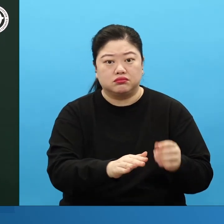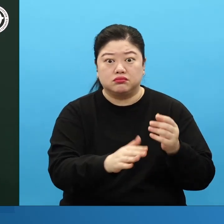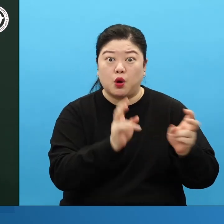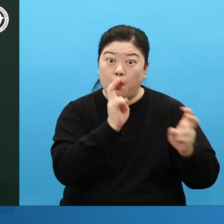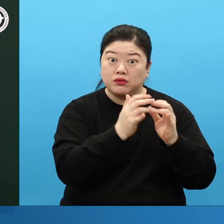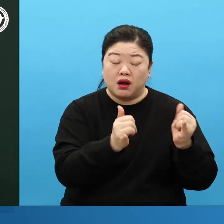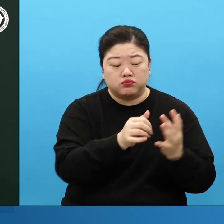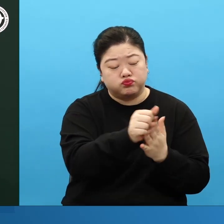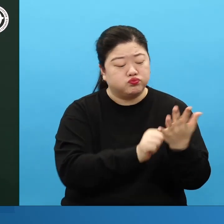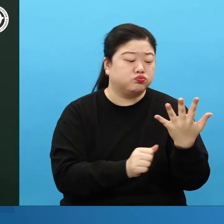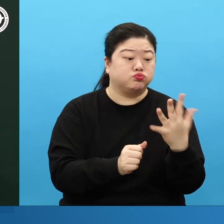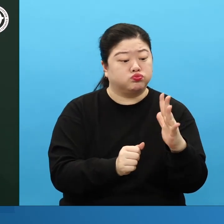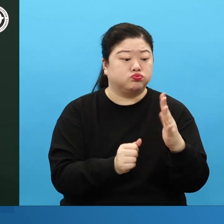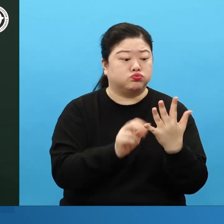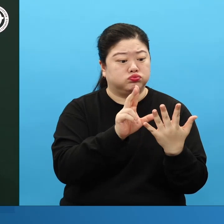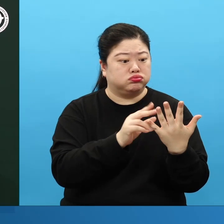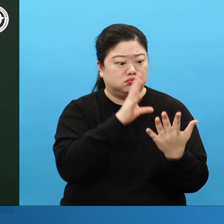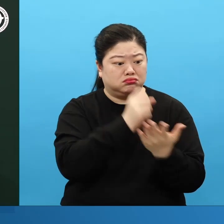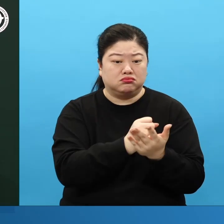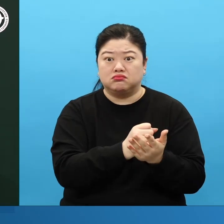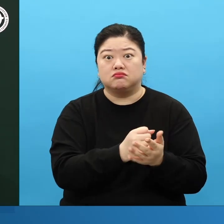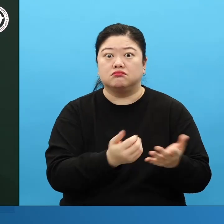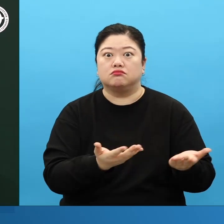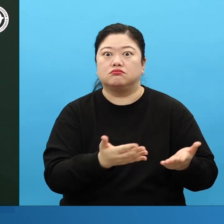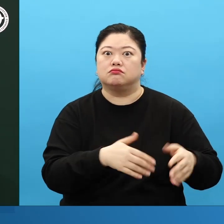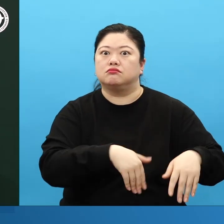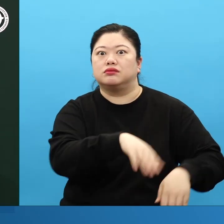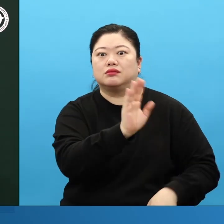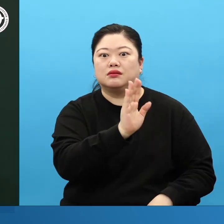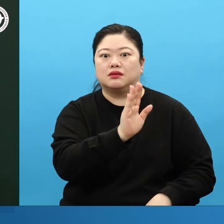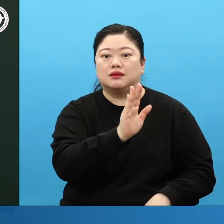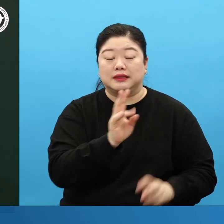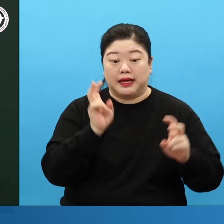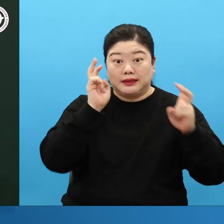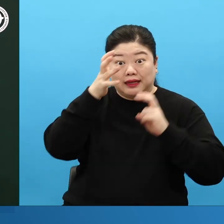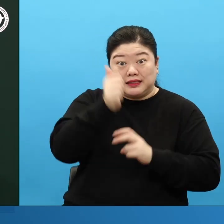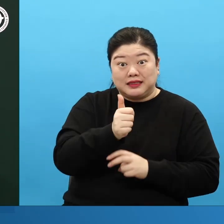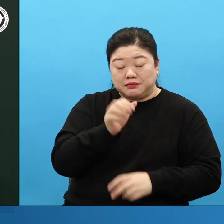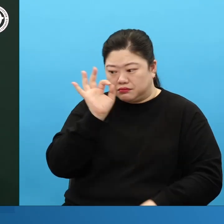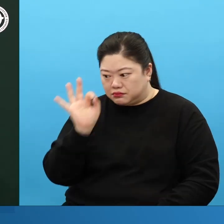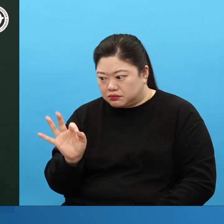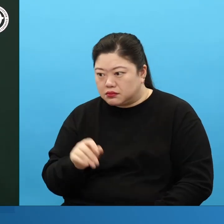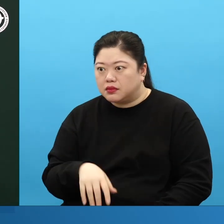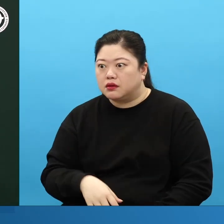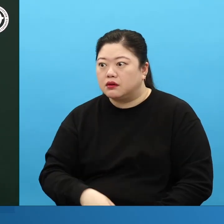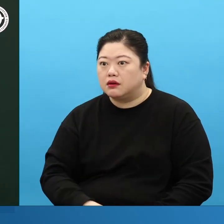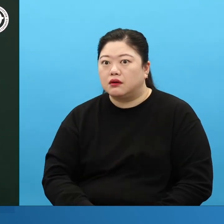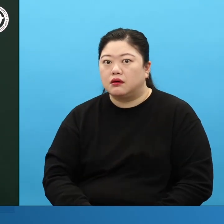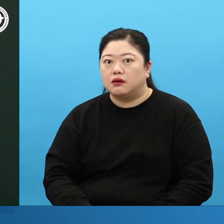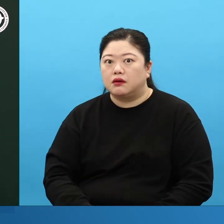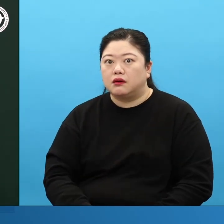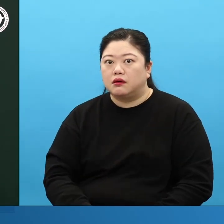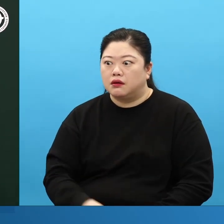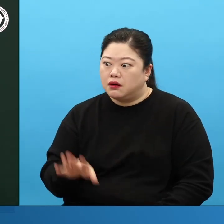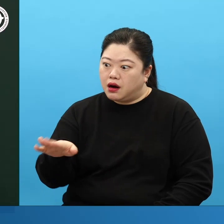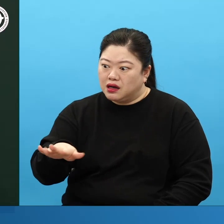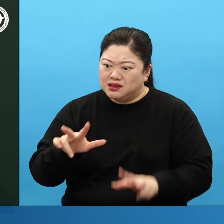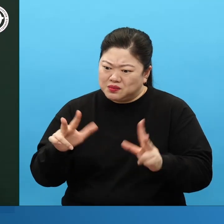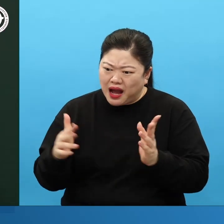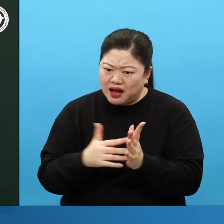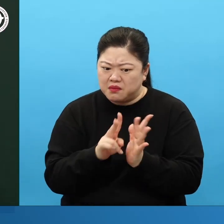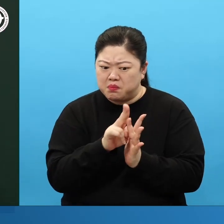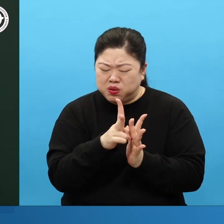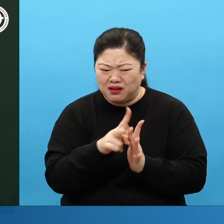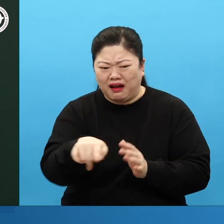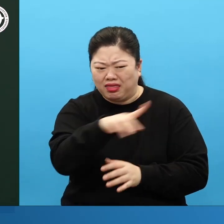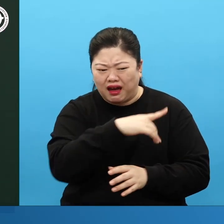quisiera demostrar nada, sino es que le daba lástima tirarlo. 이걸 사장이 나중에 알은 거예요. Pero el empresario conoció esto. 사장이 볼 때는 감동이요. Pero el dueño de esa empresa